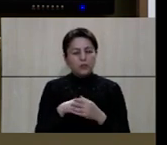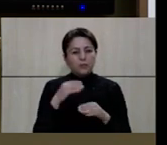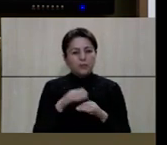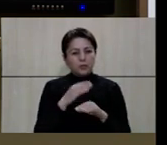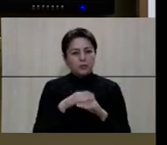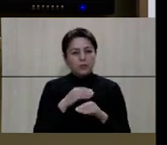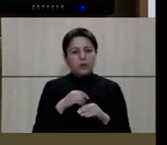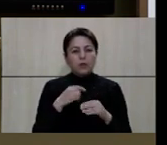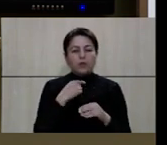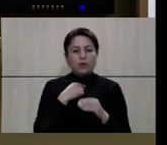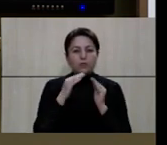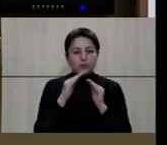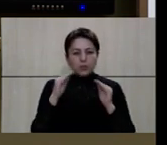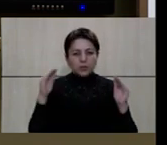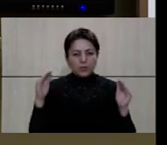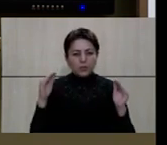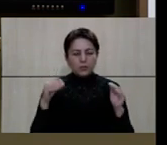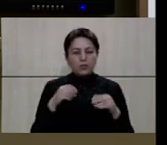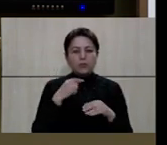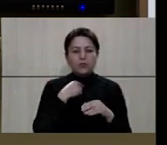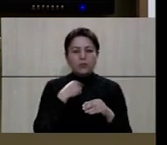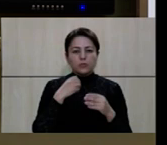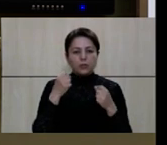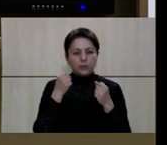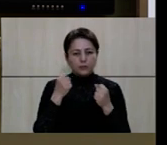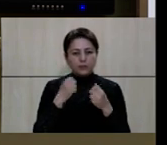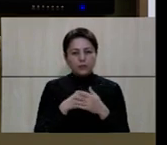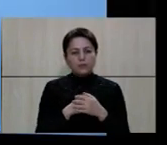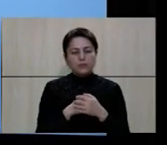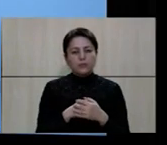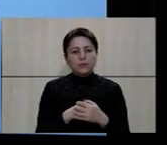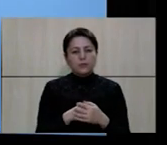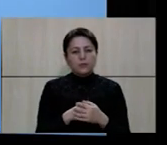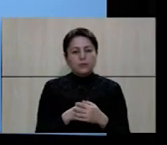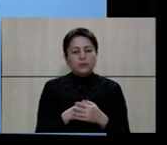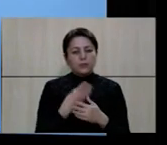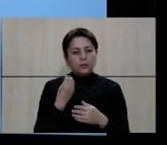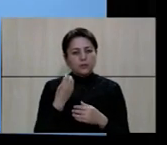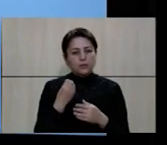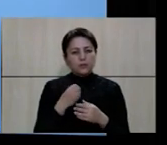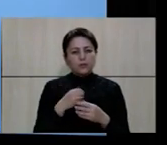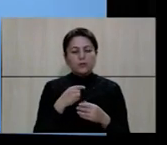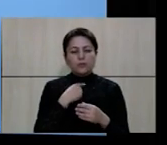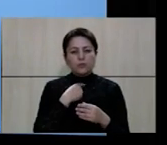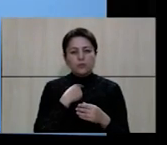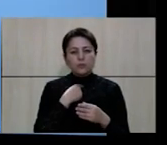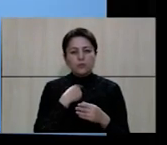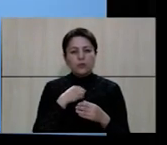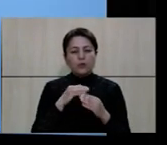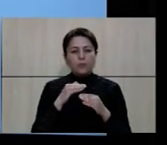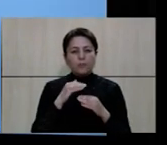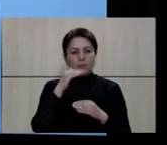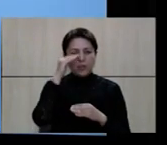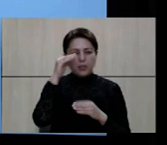Barakalla. Demak, tovush kattaliklariga tovushning qattiqligi, yana tovushning